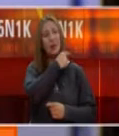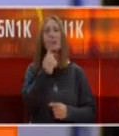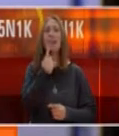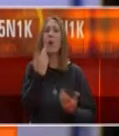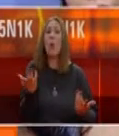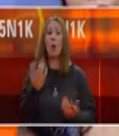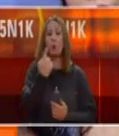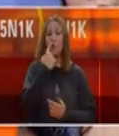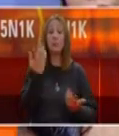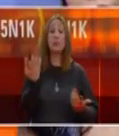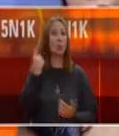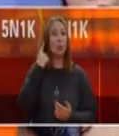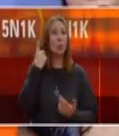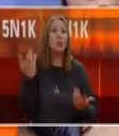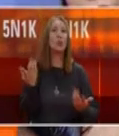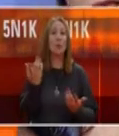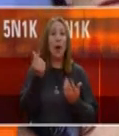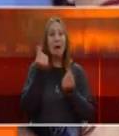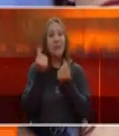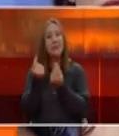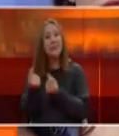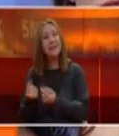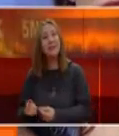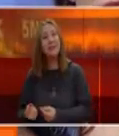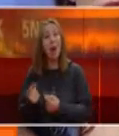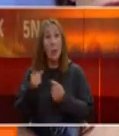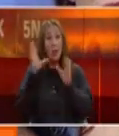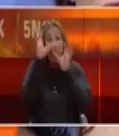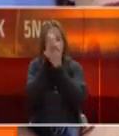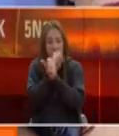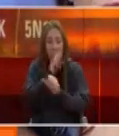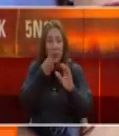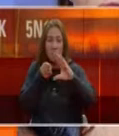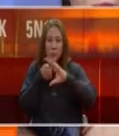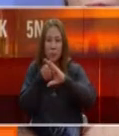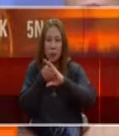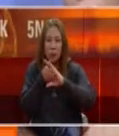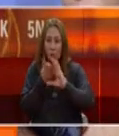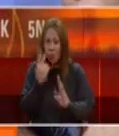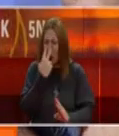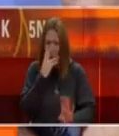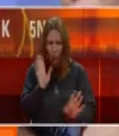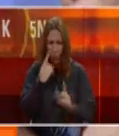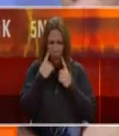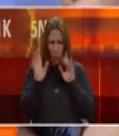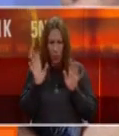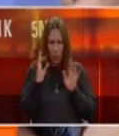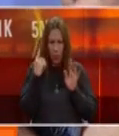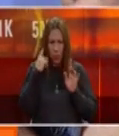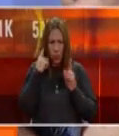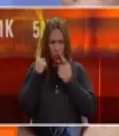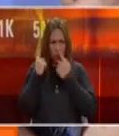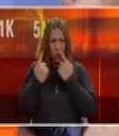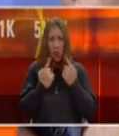almıyoruz, koklamıyoruz, duymuyoruz, dokunmuyoruz. Müthiş. Bu karanlığa geldiğiniz zaman görmediğiniz için bu kez dört duyunuzu yoğun